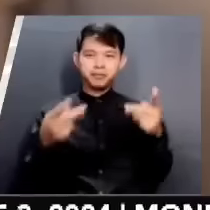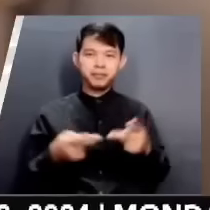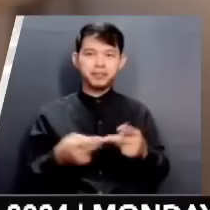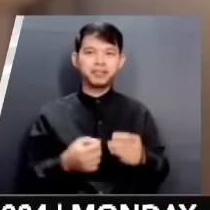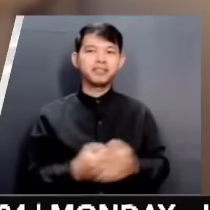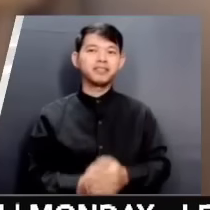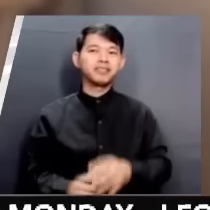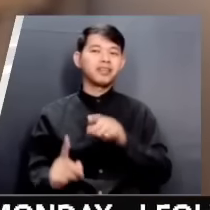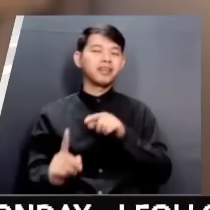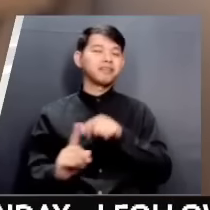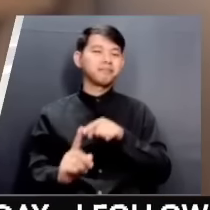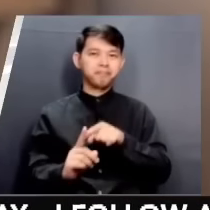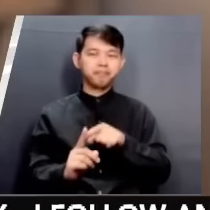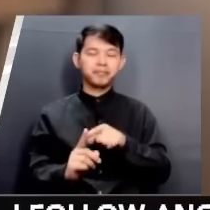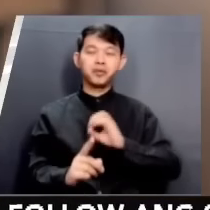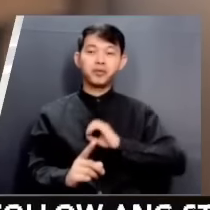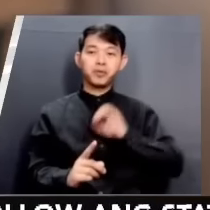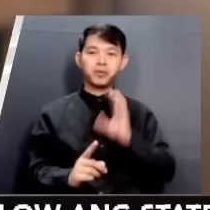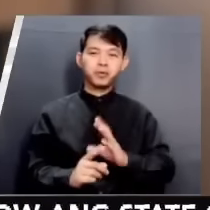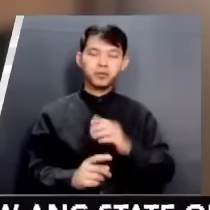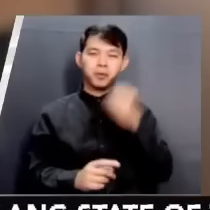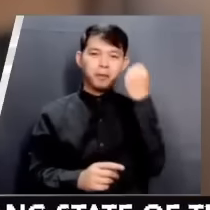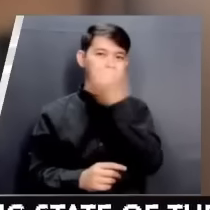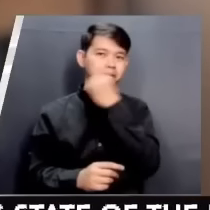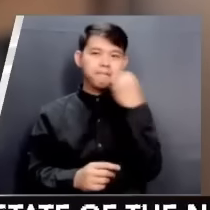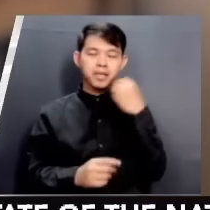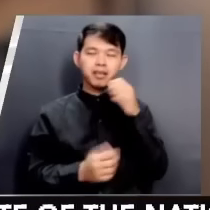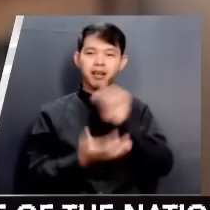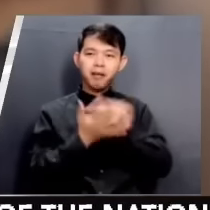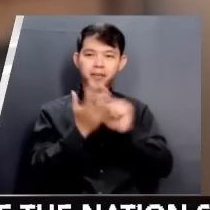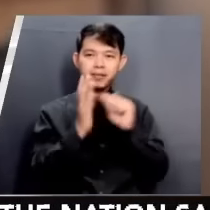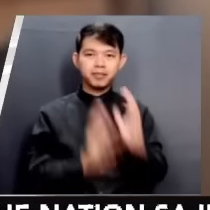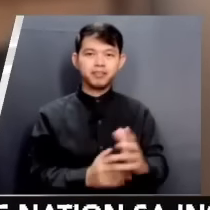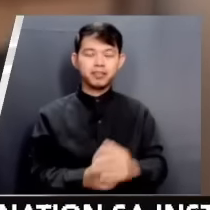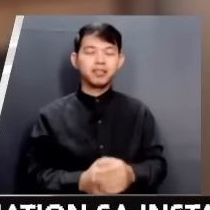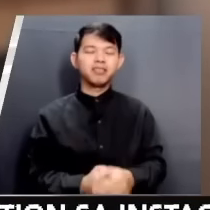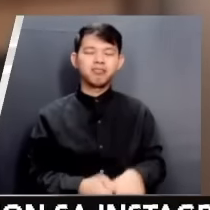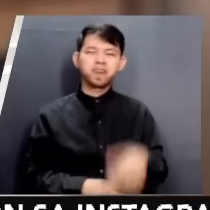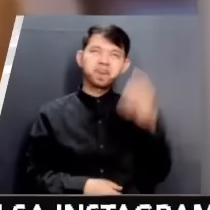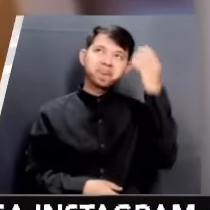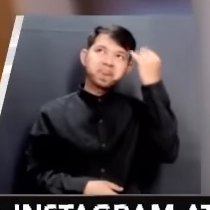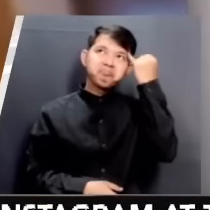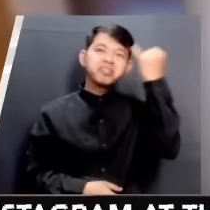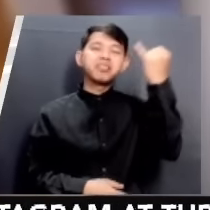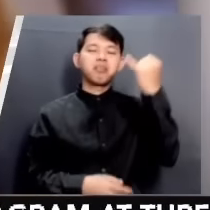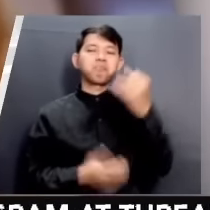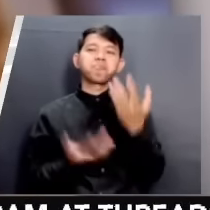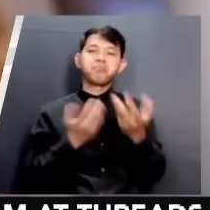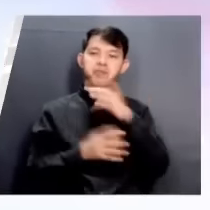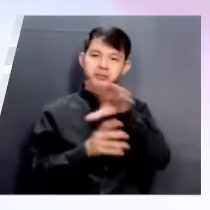ilang sumali sa Santa Cruzan, naisipan niyang pati mga alaga ay bihisan.